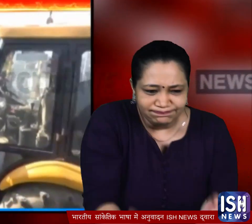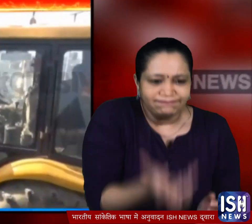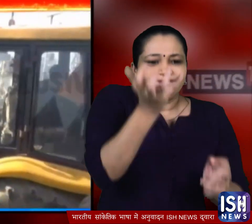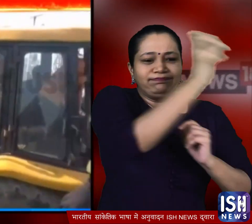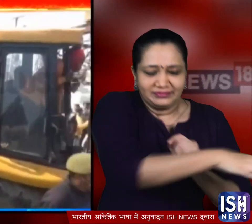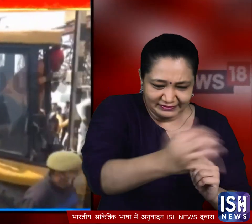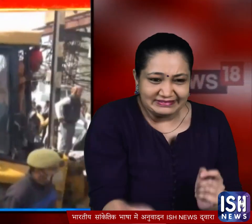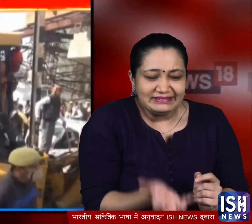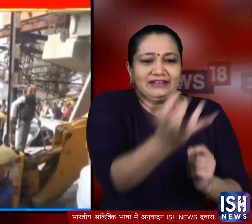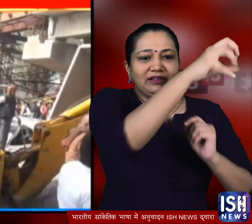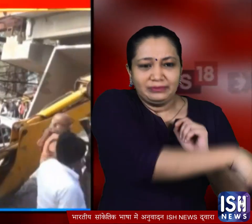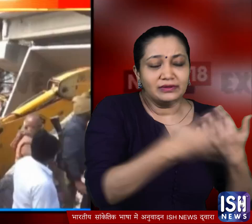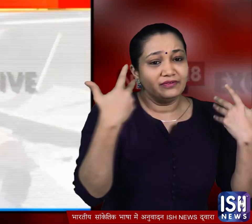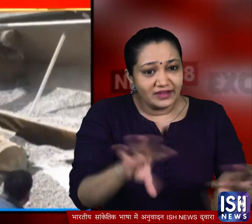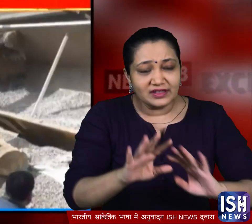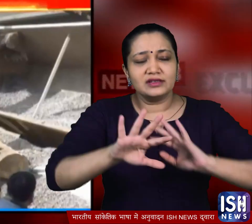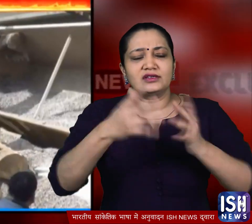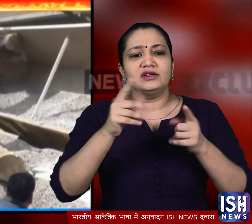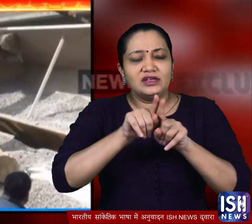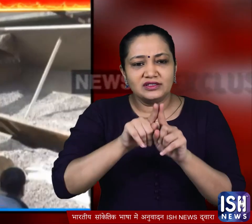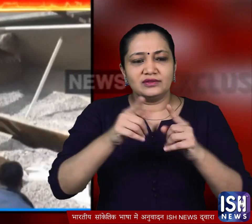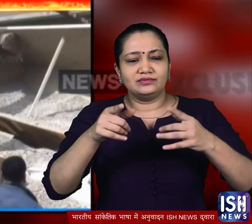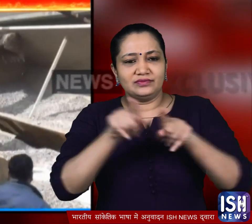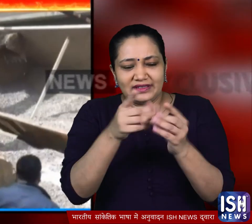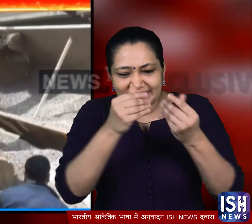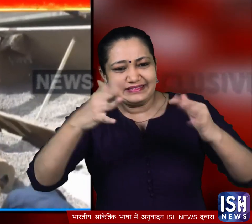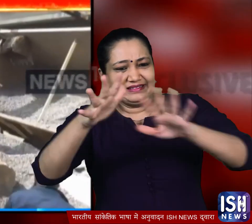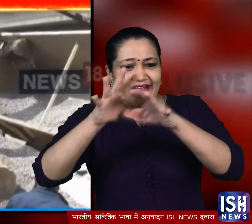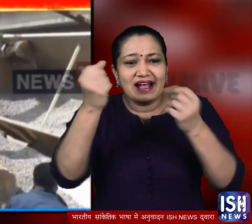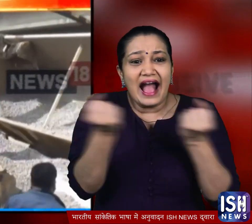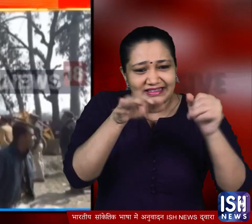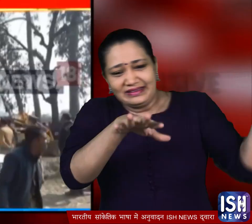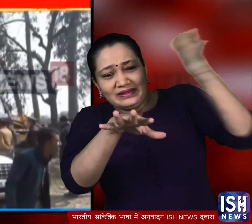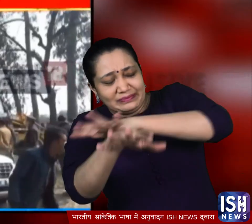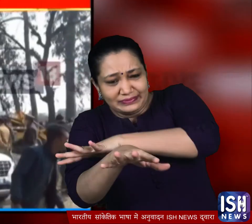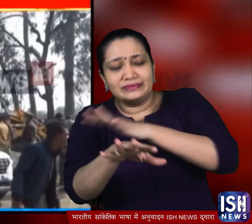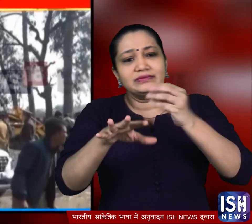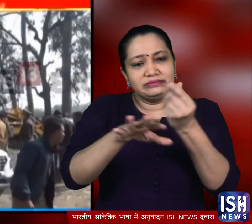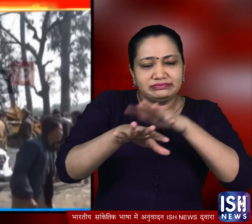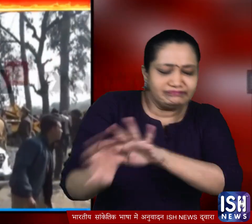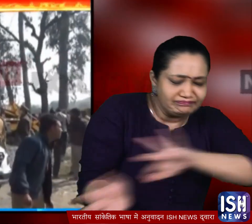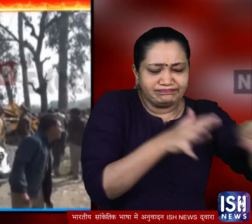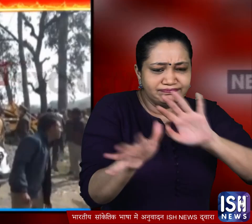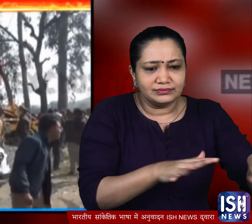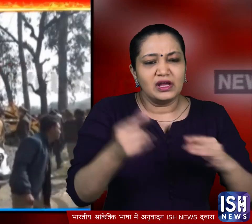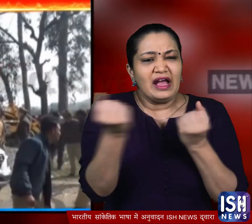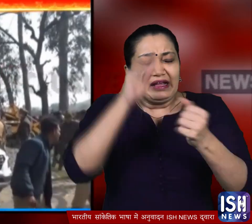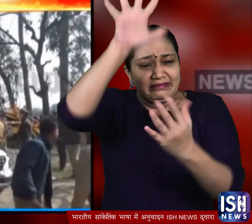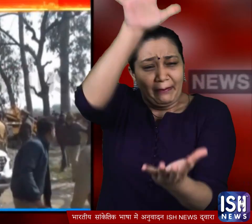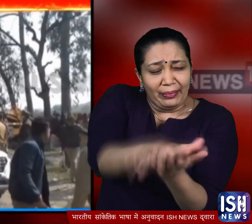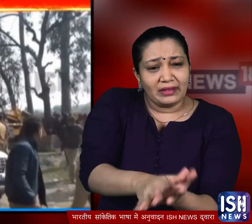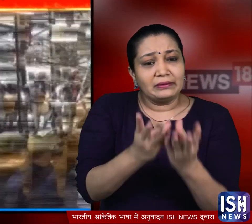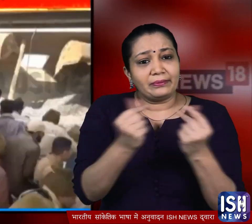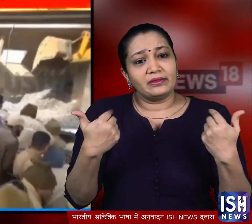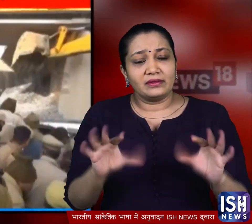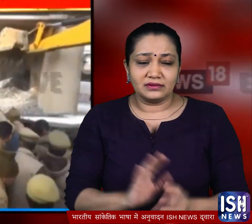मशीनों की भी मदद ली गई। सामने आई तस्वीरों में ये मशीनें गाड़ियों के ऊपर से गिट्टी हटाती नजर आईं। ट्रक की चपेट में आने की वजह से एक गाड़ी तो बिल्कुल